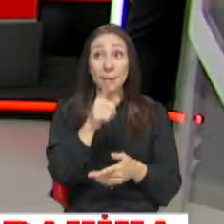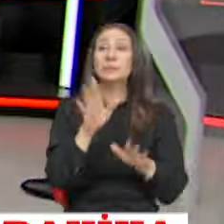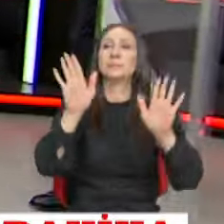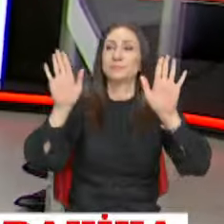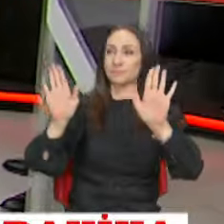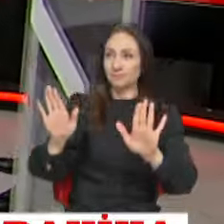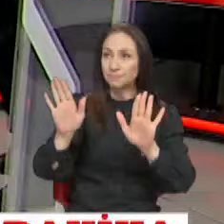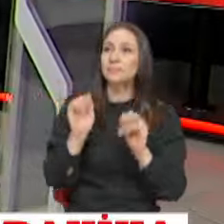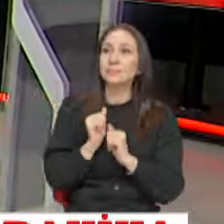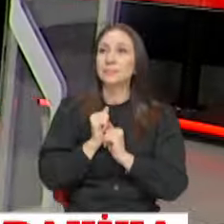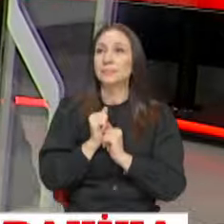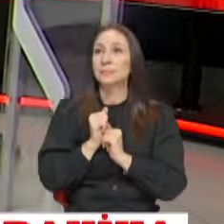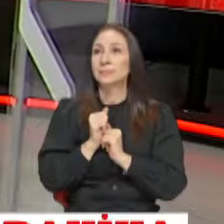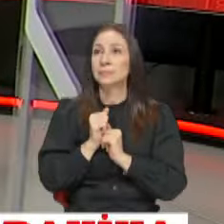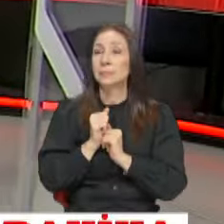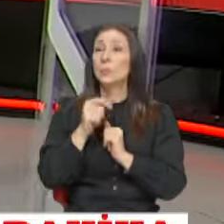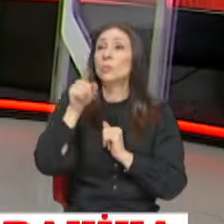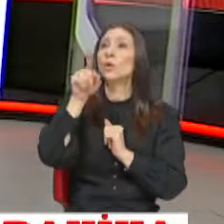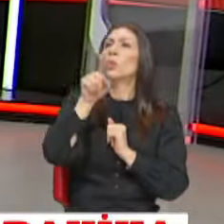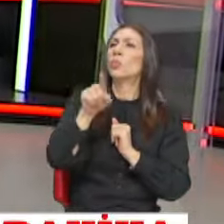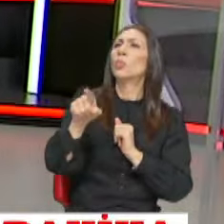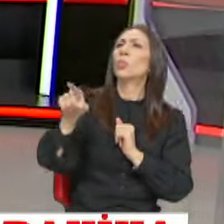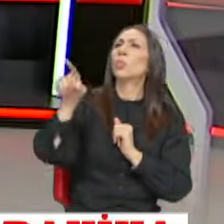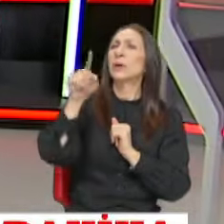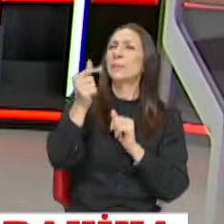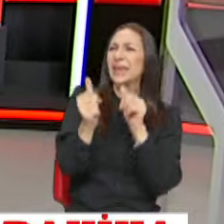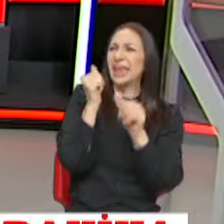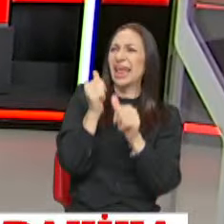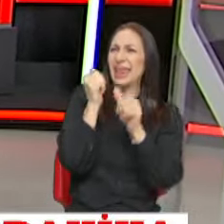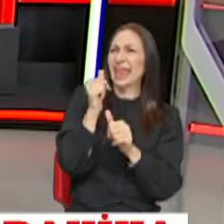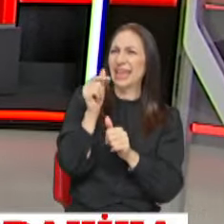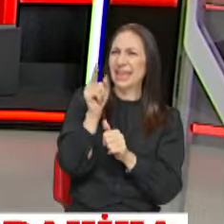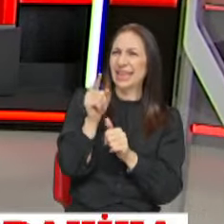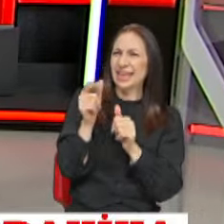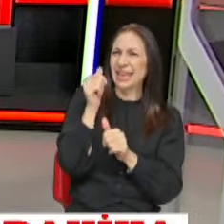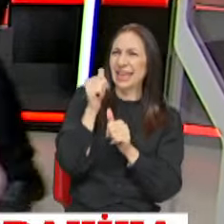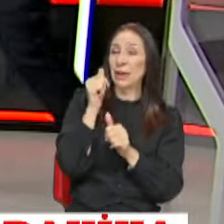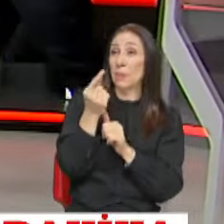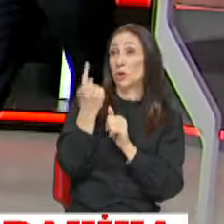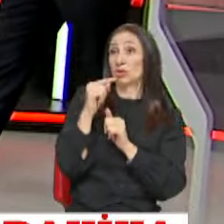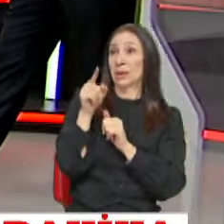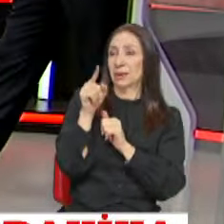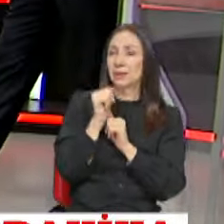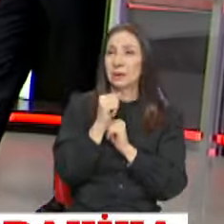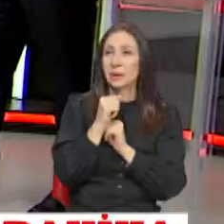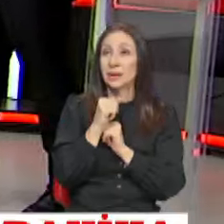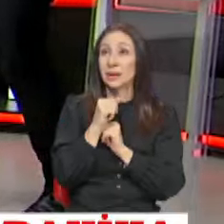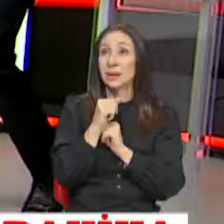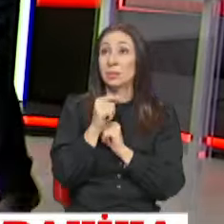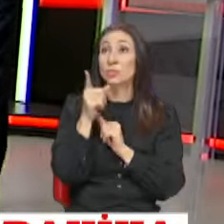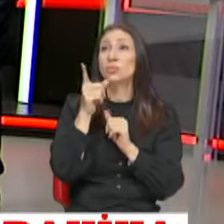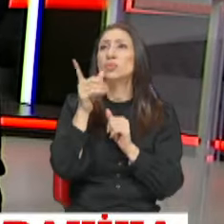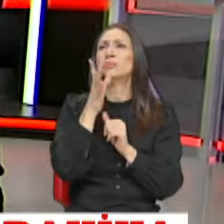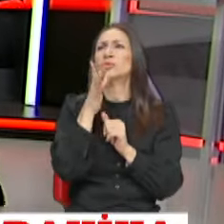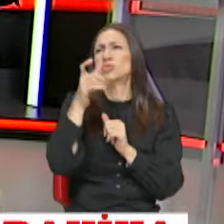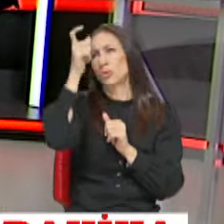şimdi eee bu bu bu bu geri bir geri dönebilir miyiz bir geri gelelim mi Bir önceki grafiğimiz çok önem